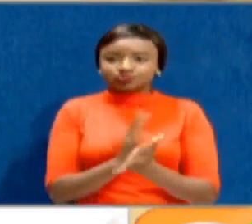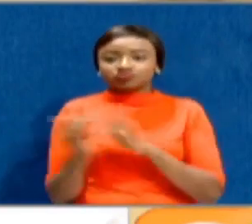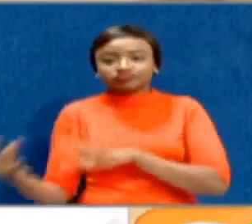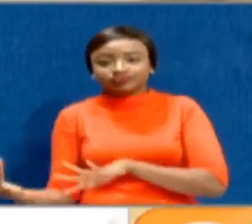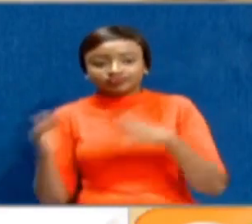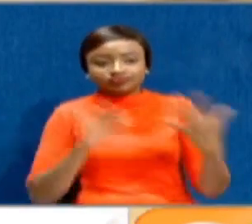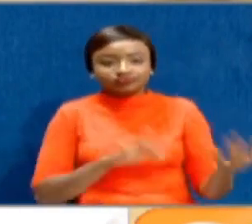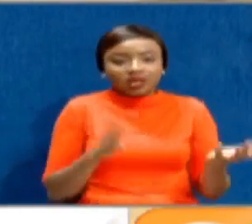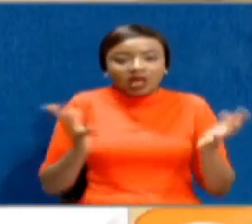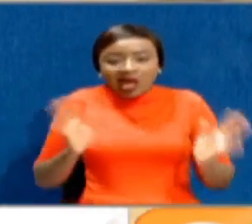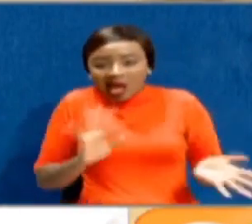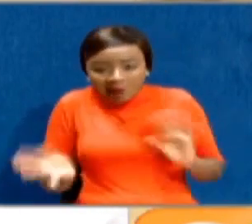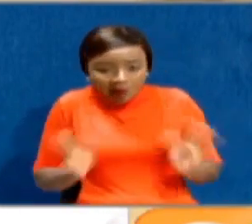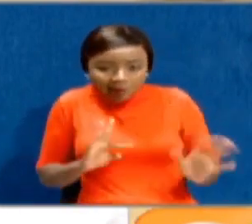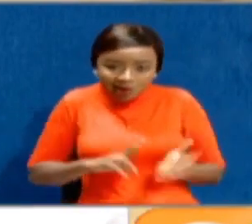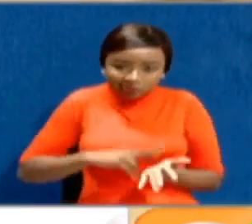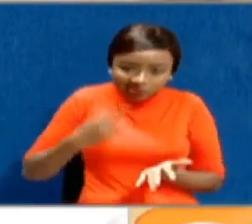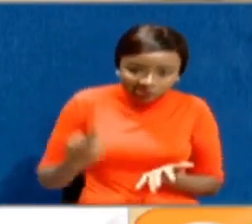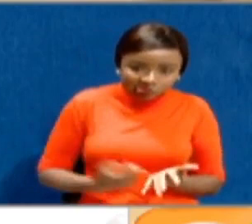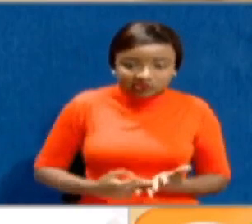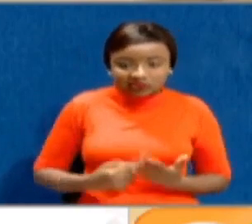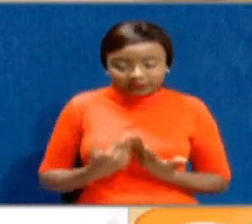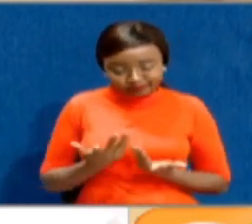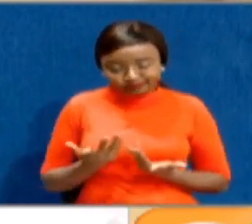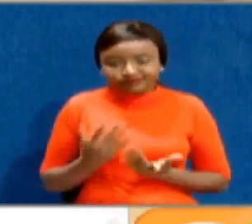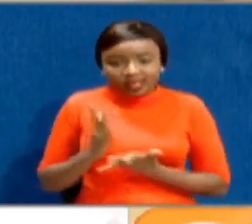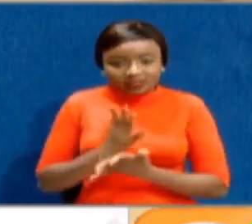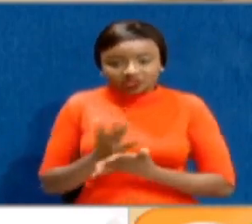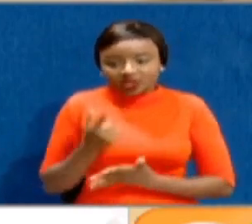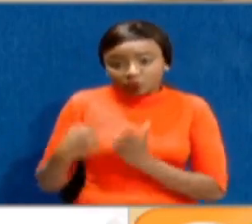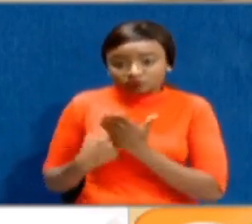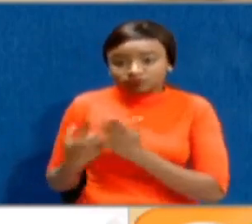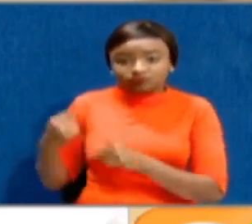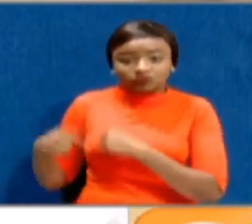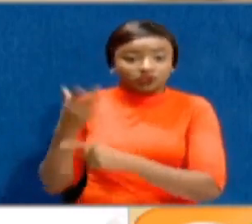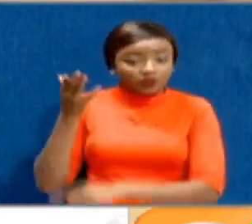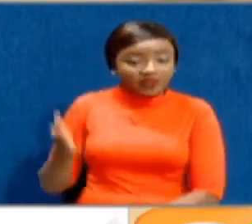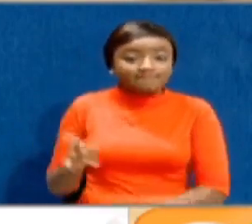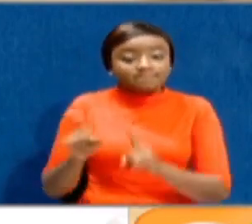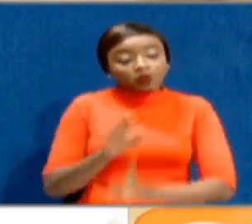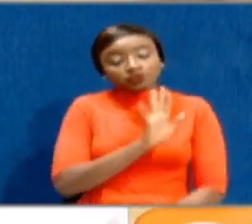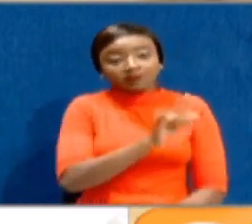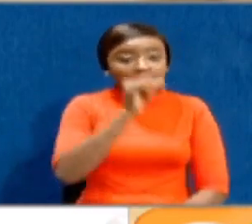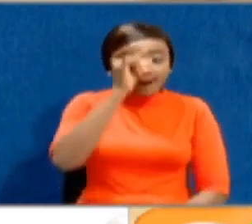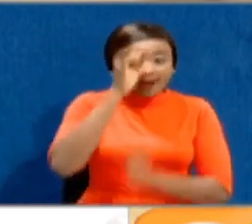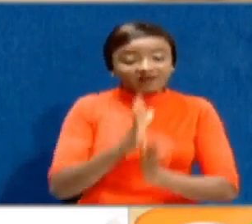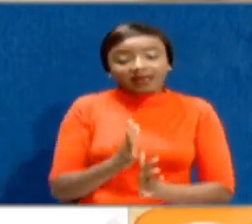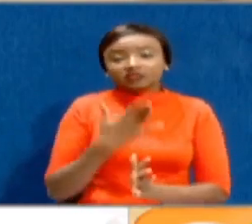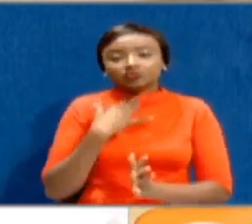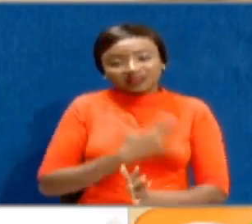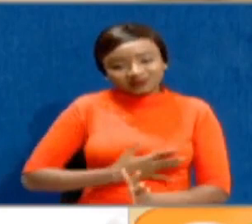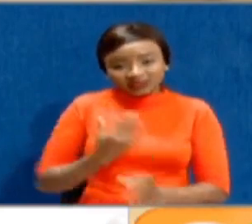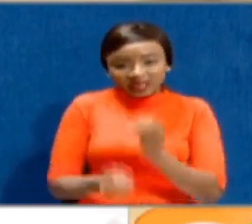kuvute baina ya maseneta kuhusu ugavi wa fedha ikiendelea kushika kasi. Baraza la magavana limetaka bunge la seneti